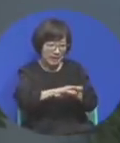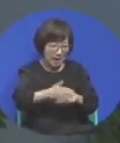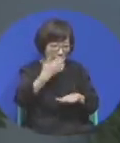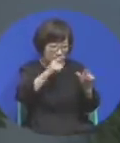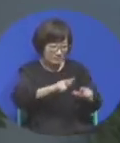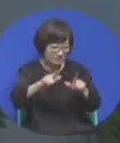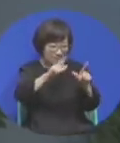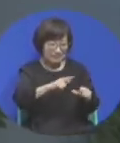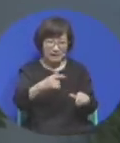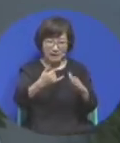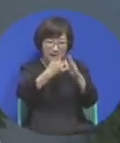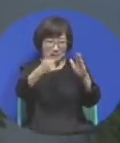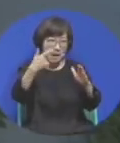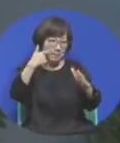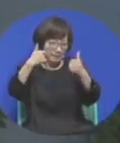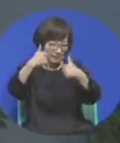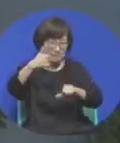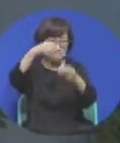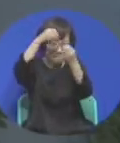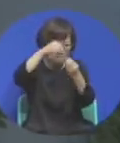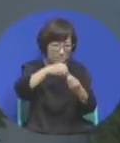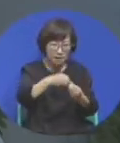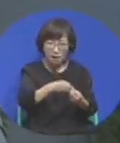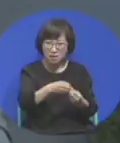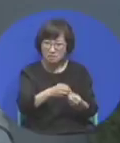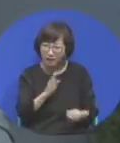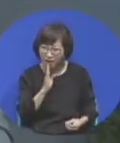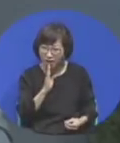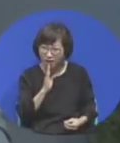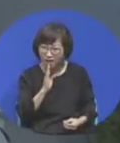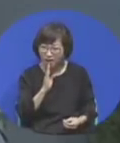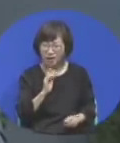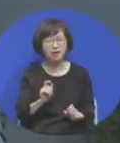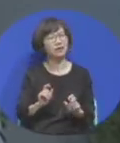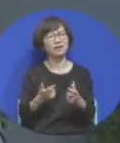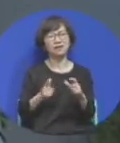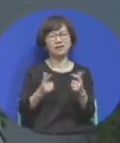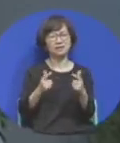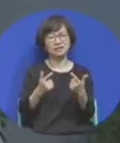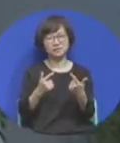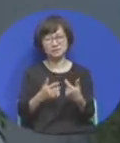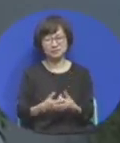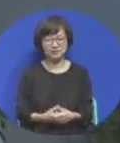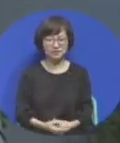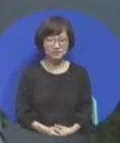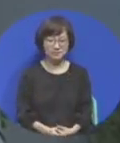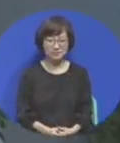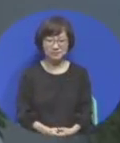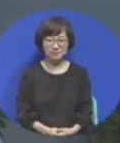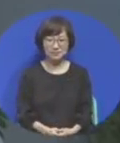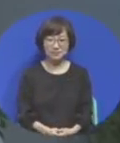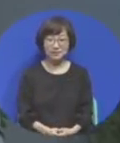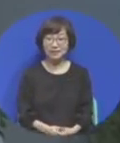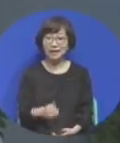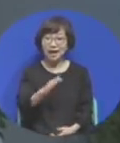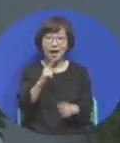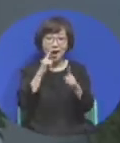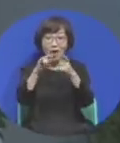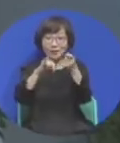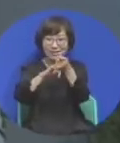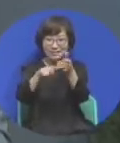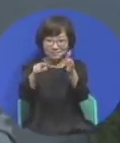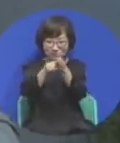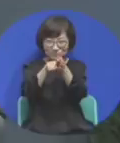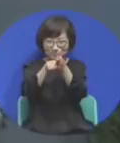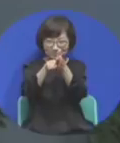복음입니까? And when we say we just need to make a living for ourselves, our family needs to be well off and happy and well fed. That's not the gospel. 여러분 언약 잡으시면 됩니다.